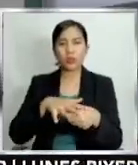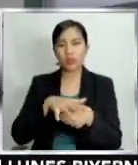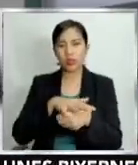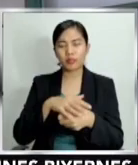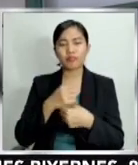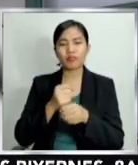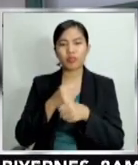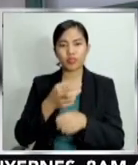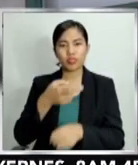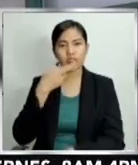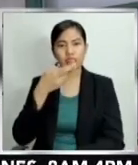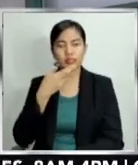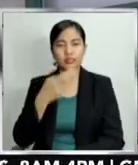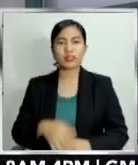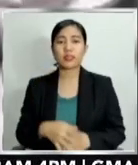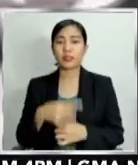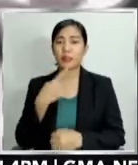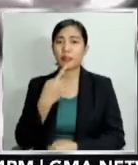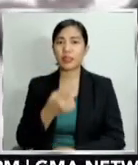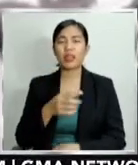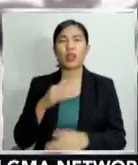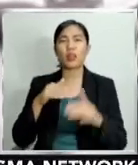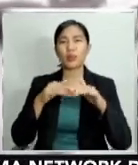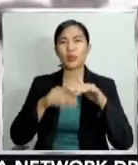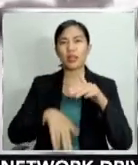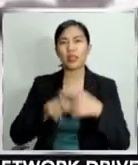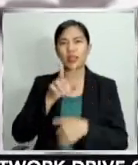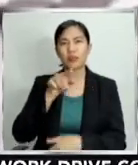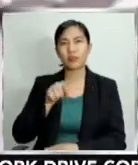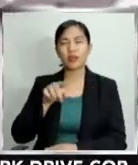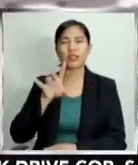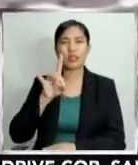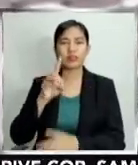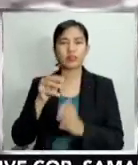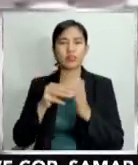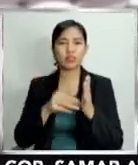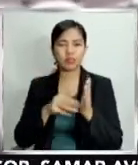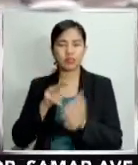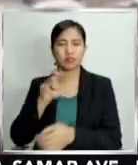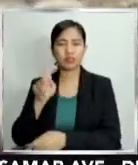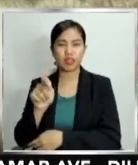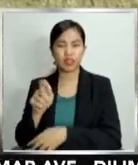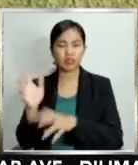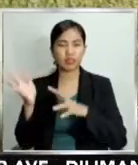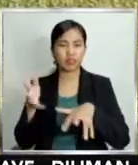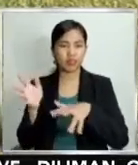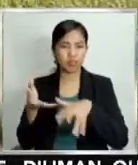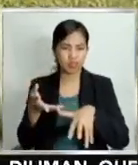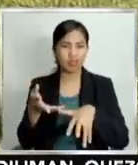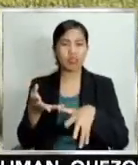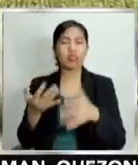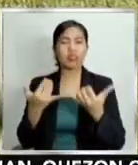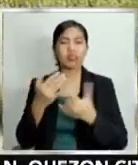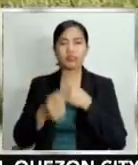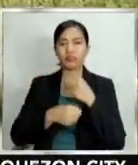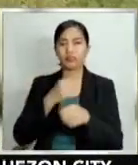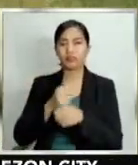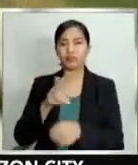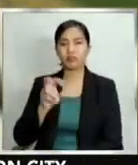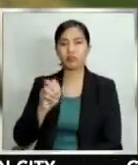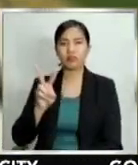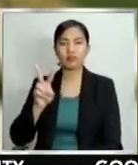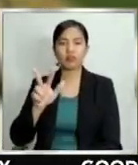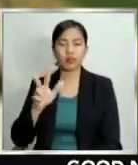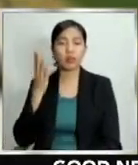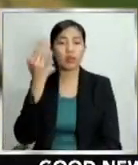mababa sa 3.8 million metric tons ang inaasahang importasyon ng bansa ngayong 2023. Dahil rin daw sa pagsisikap na mapalakas